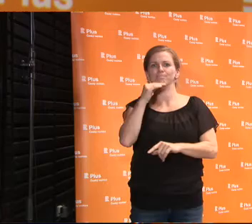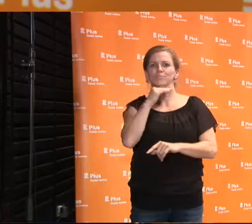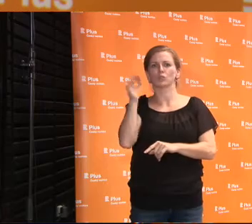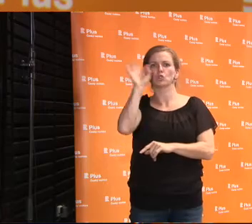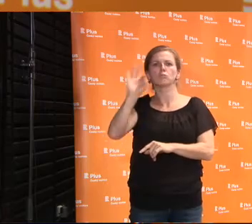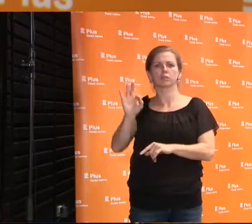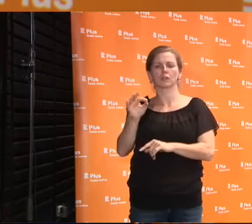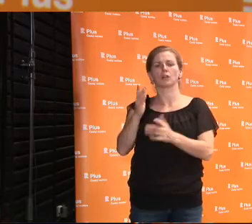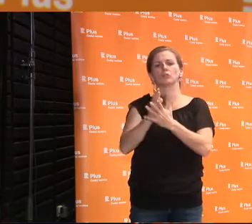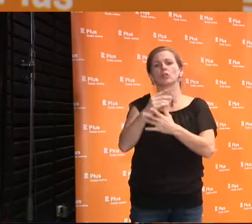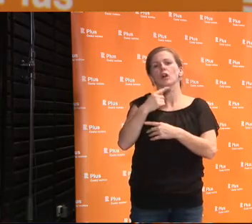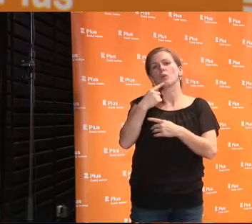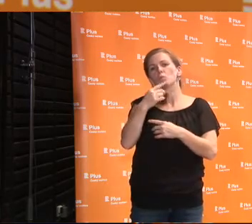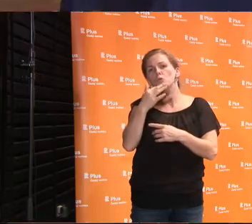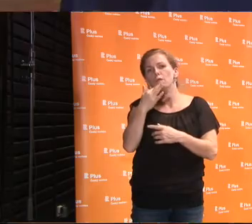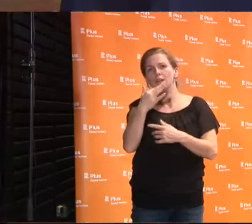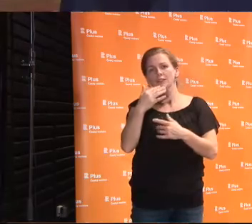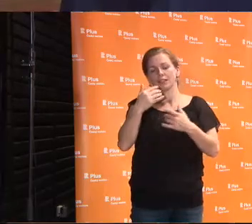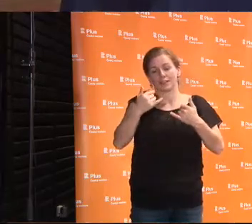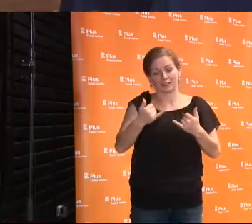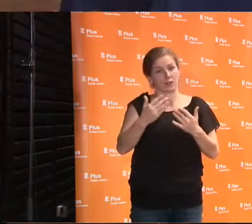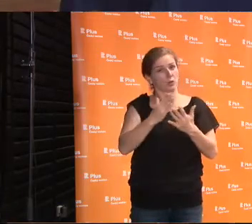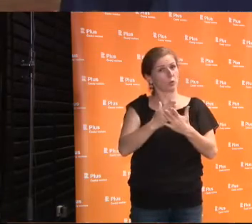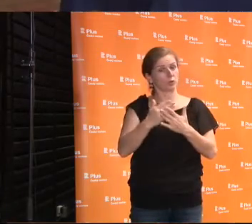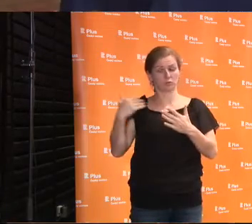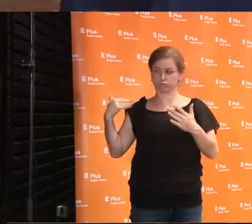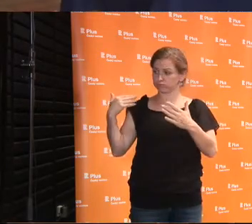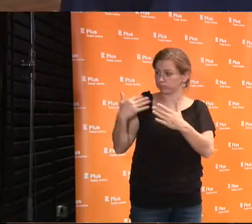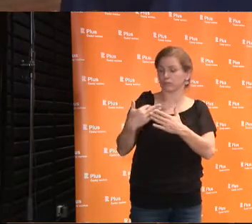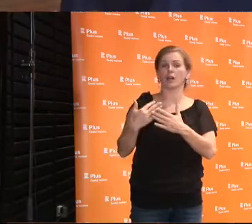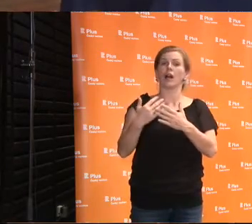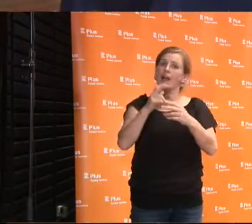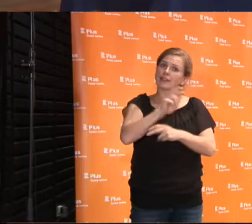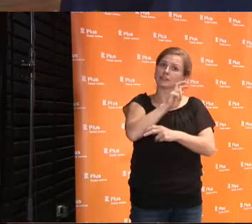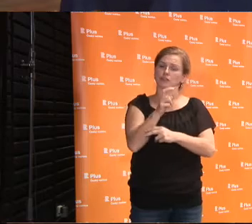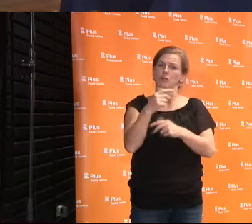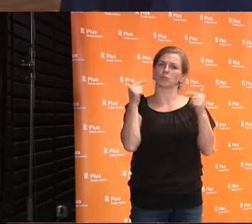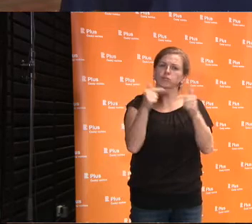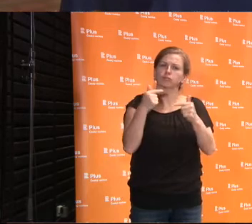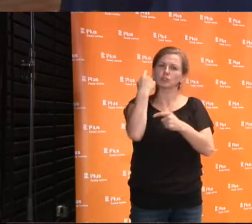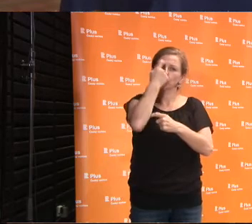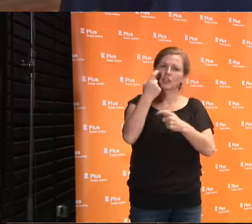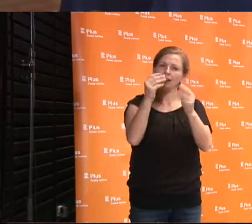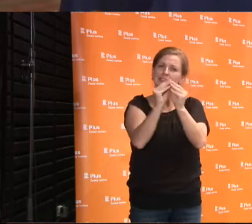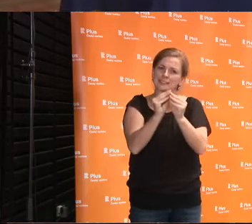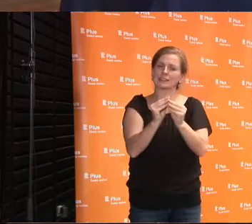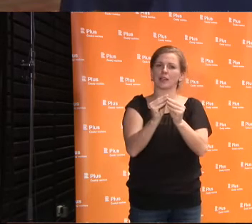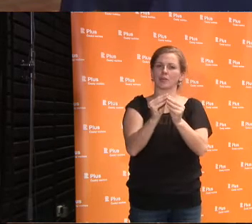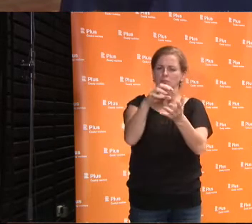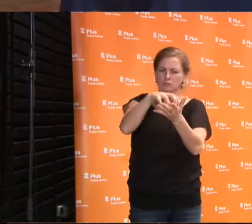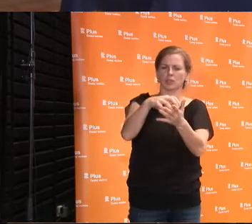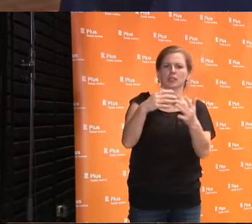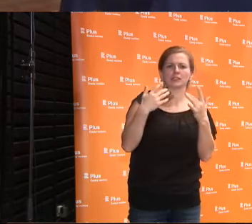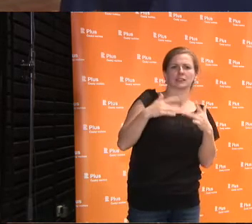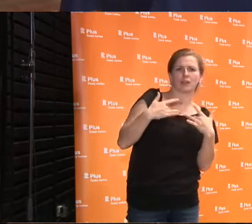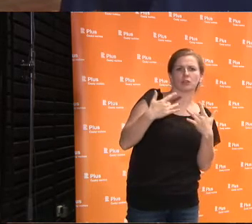že vlastně tady existuje, desítky let existuje nějaký podporný sociální systém, který má svoje různé oblasti, je to zdravotnictví,